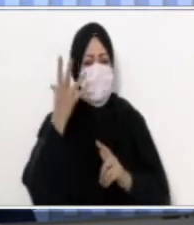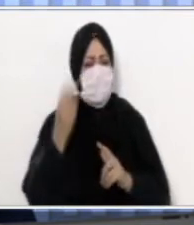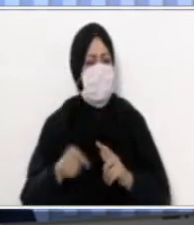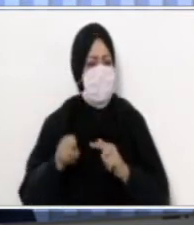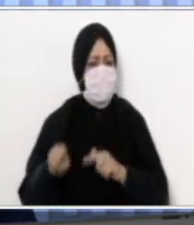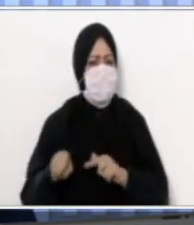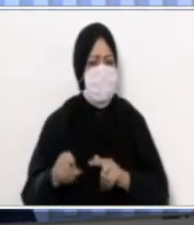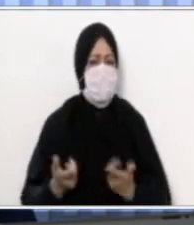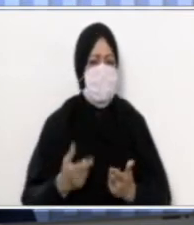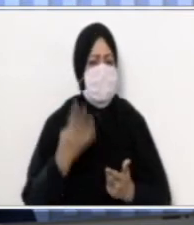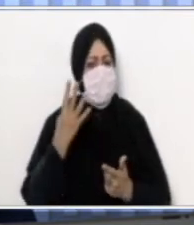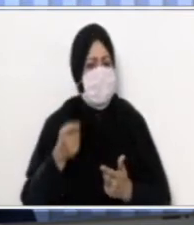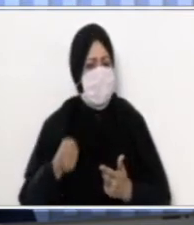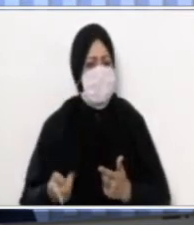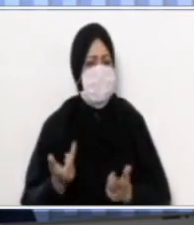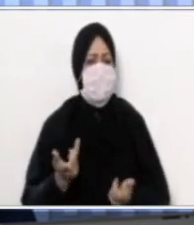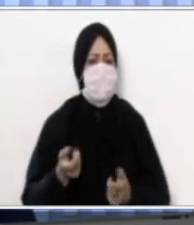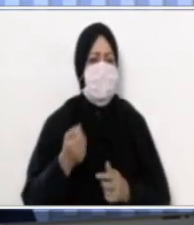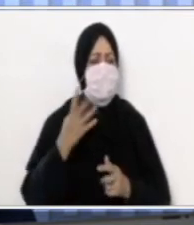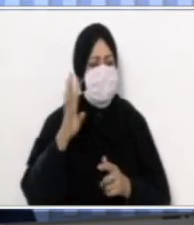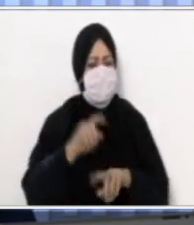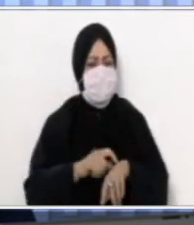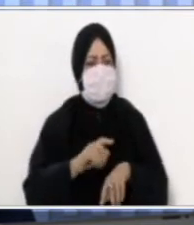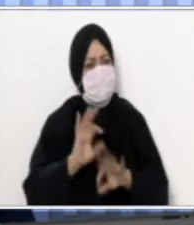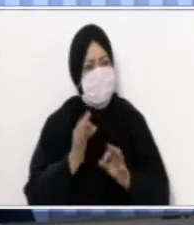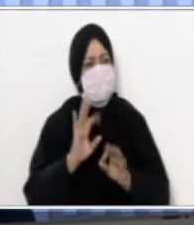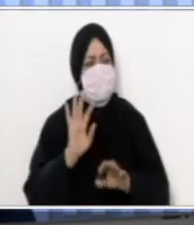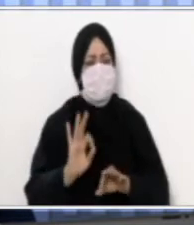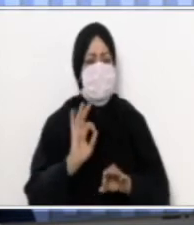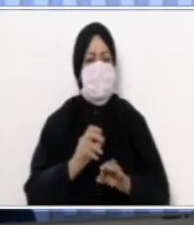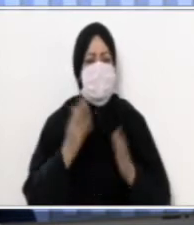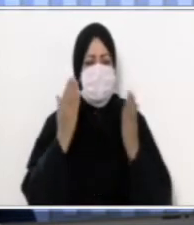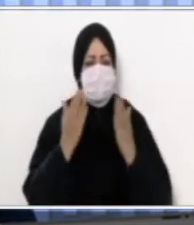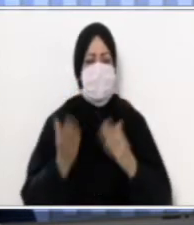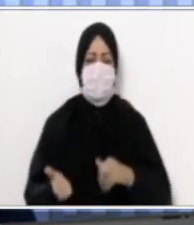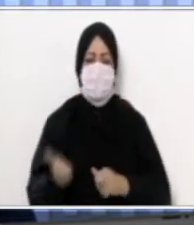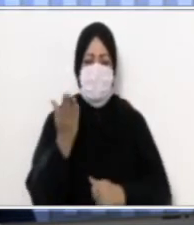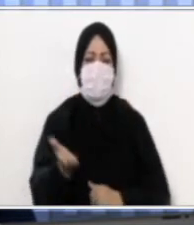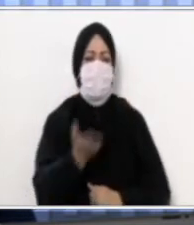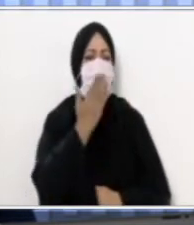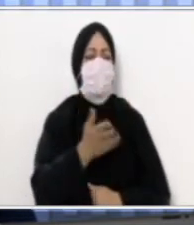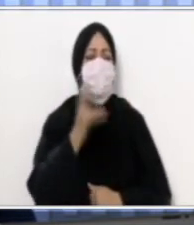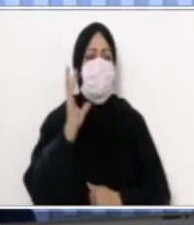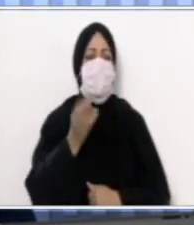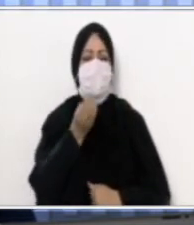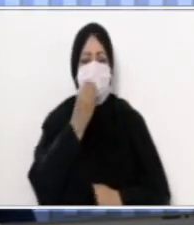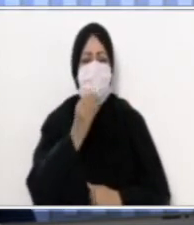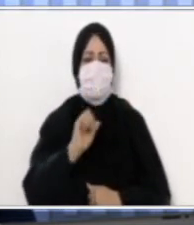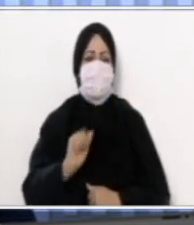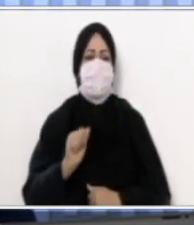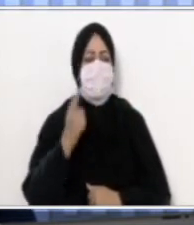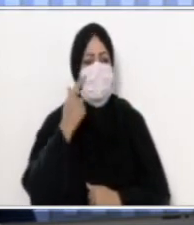بمثابة بينوض يعني يتسحر فهو بمثابة التنبيه فقط. أما الأذان الثاني فهو الذي تبنى عليه